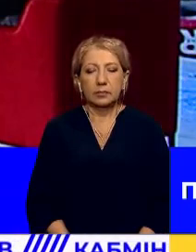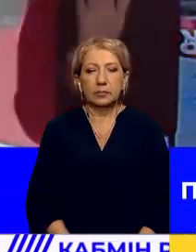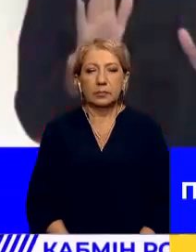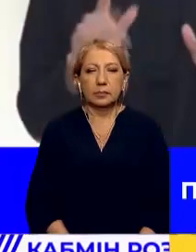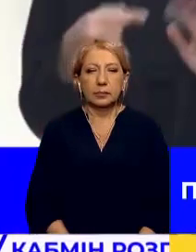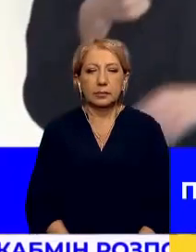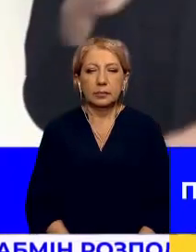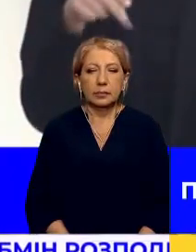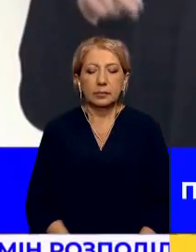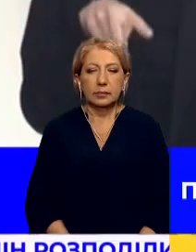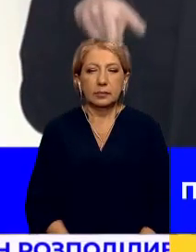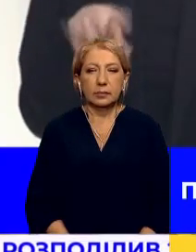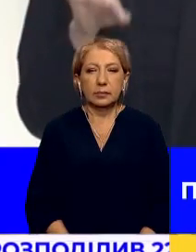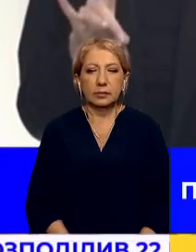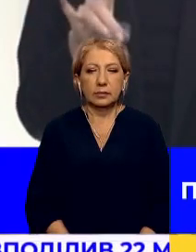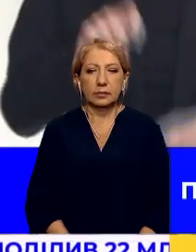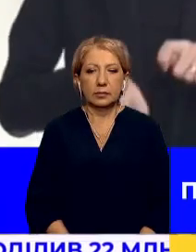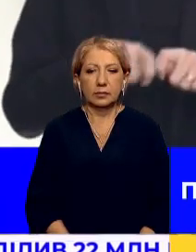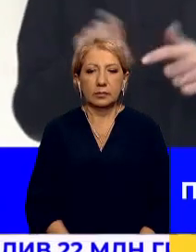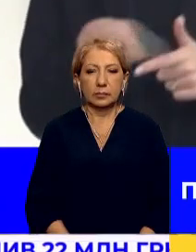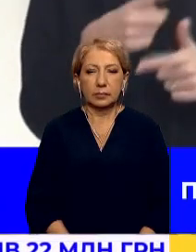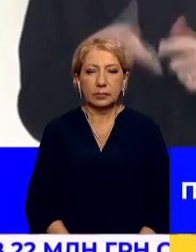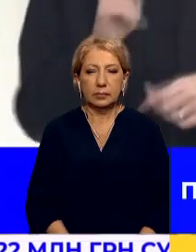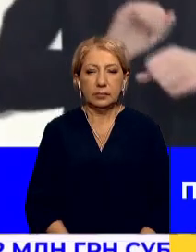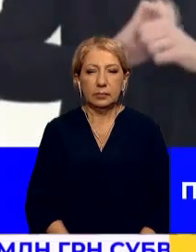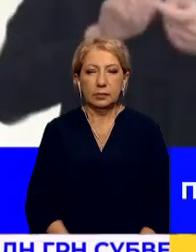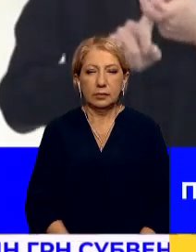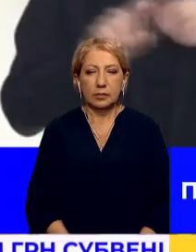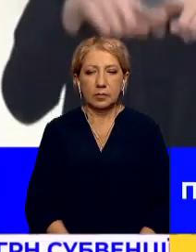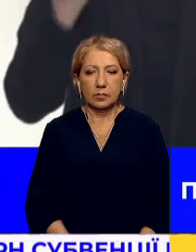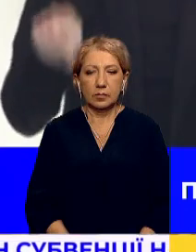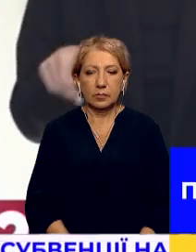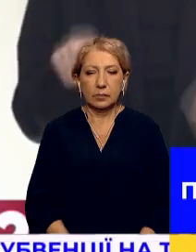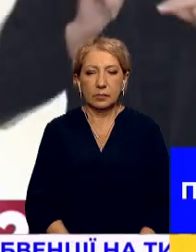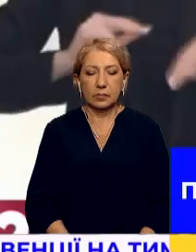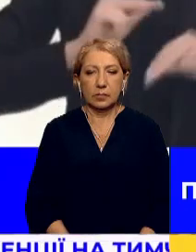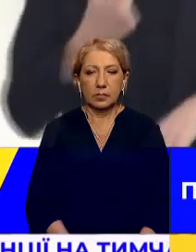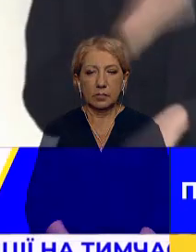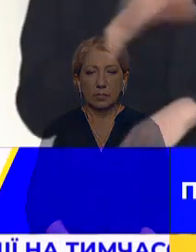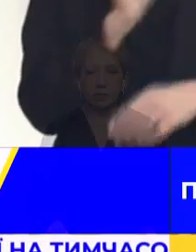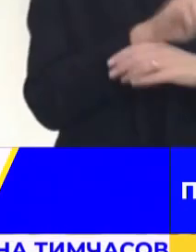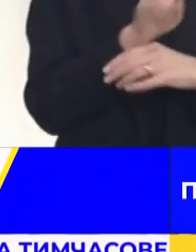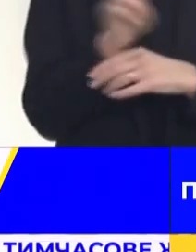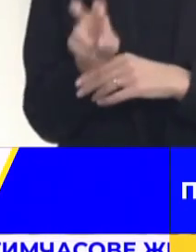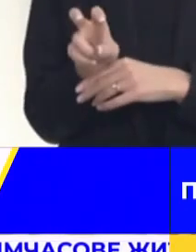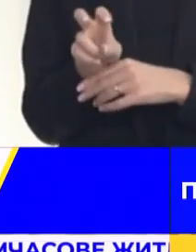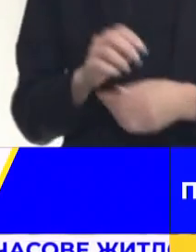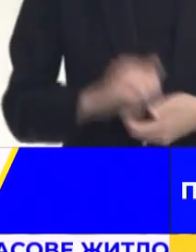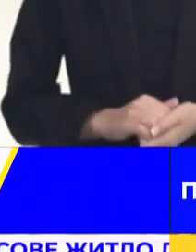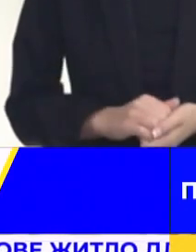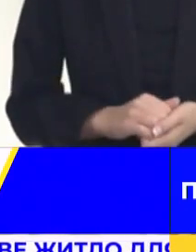Тільки з негативним ПЛР-тестом або ковід-сертифікатом можна буде працювати і відвідувати.